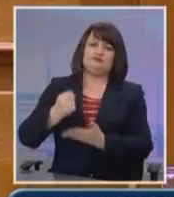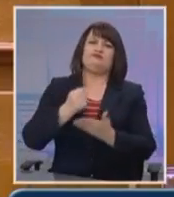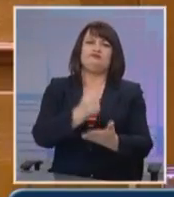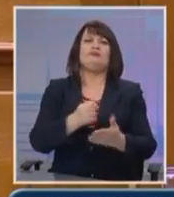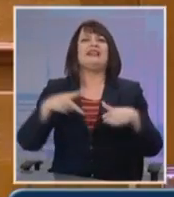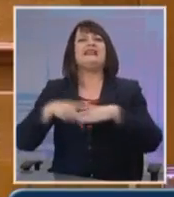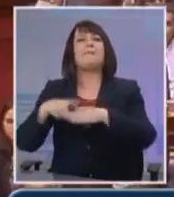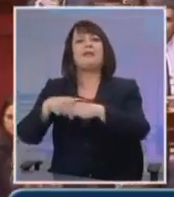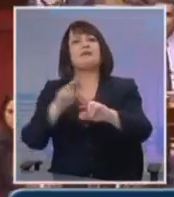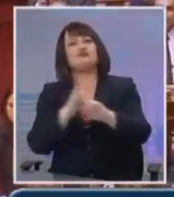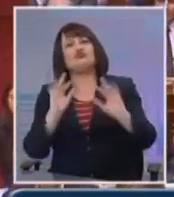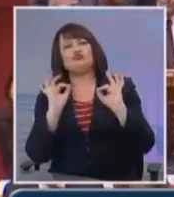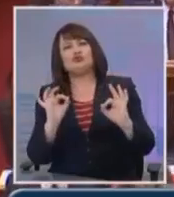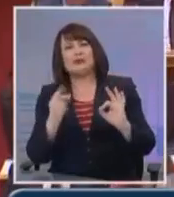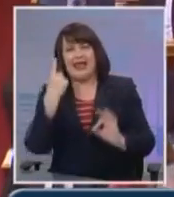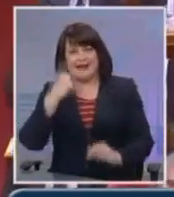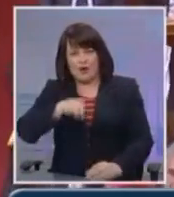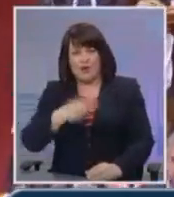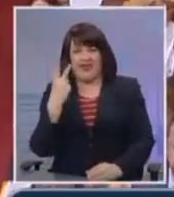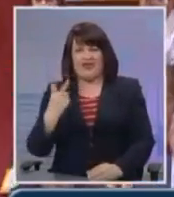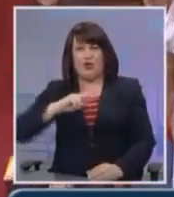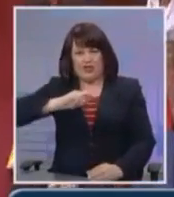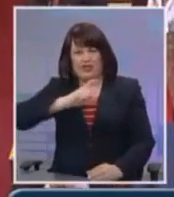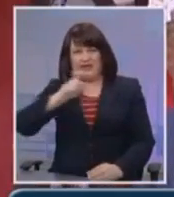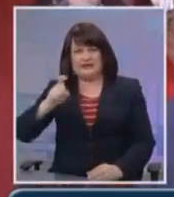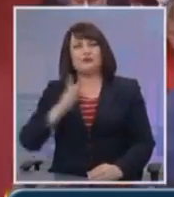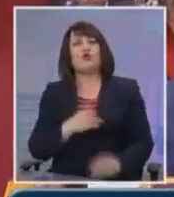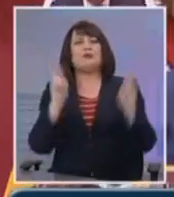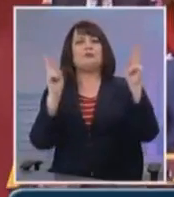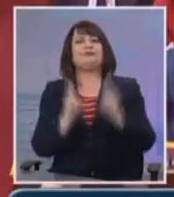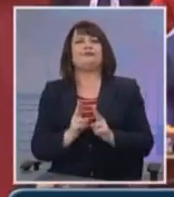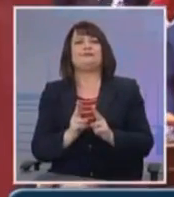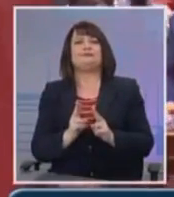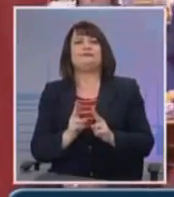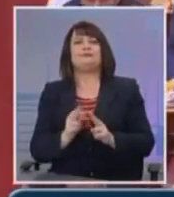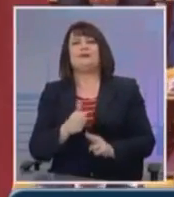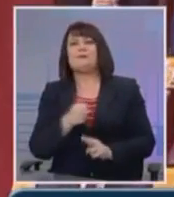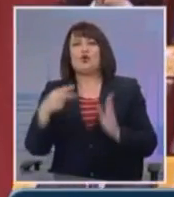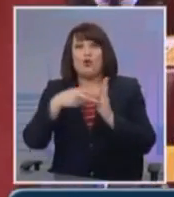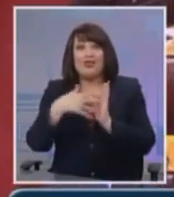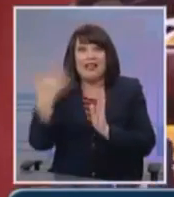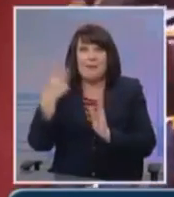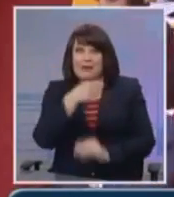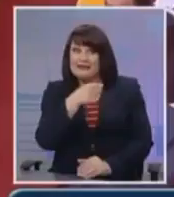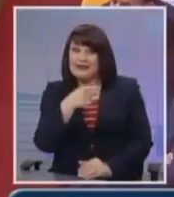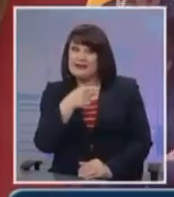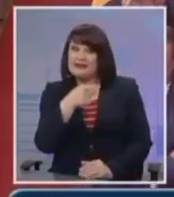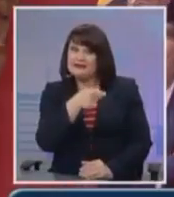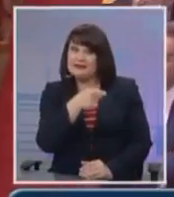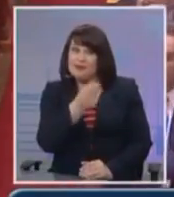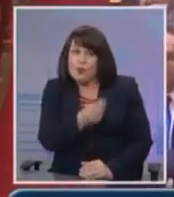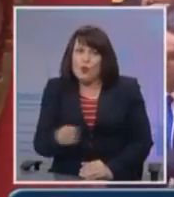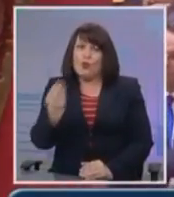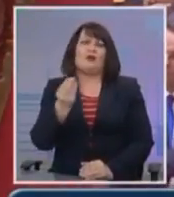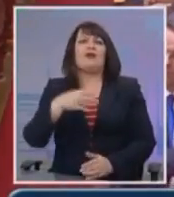ταμεία είναι 1,2 δις. Μπορεί να περιοριστεί. Μόνο το 15 επί δικών σας ημερών υπήρχε υπέρβαση